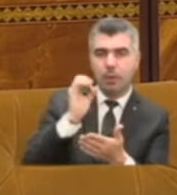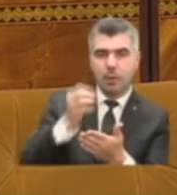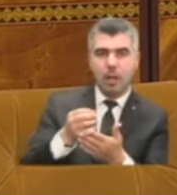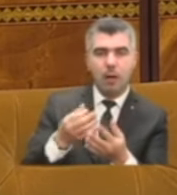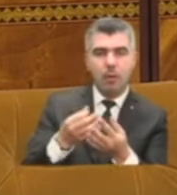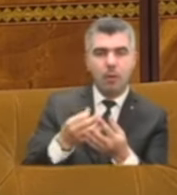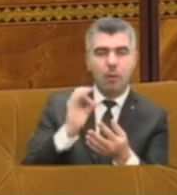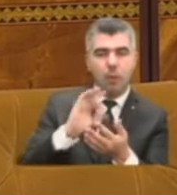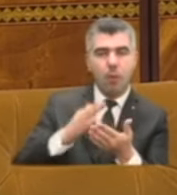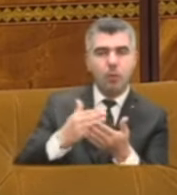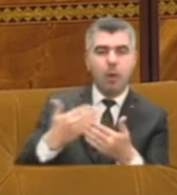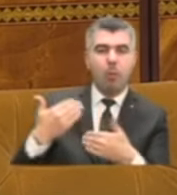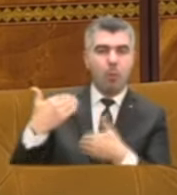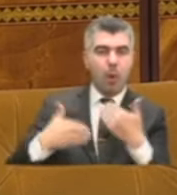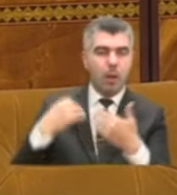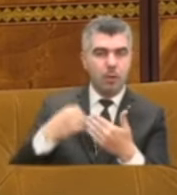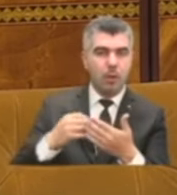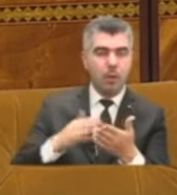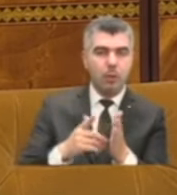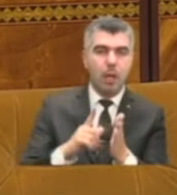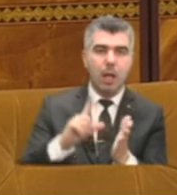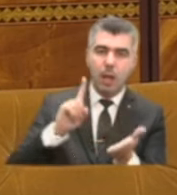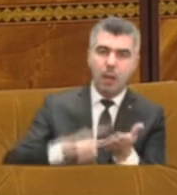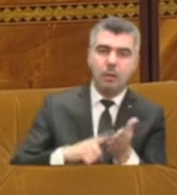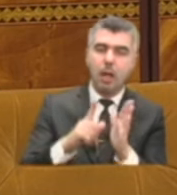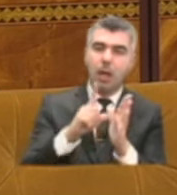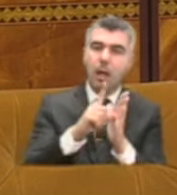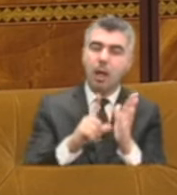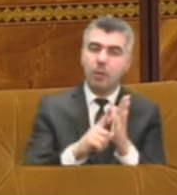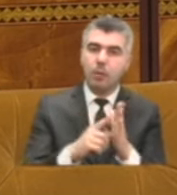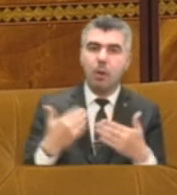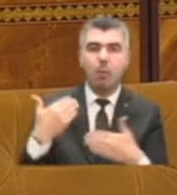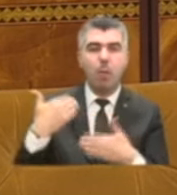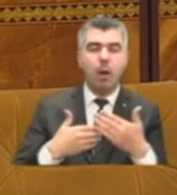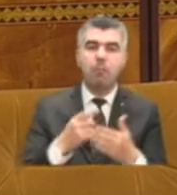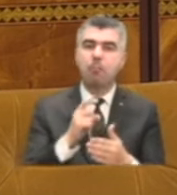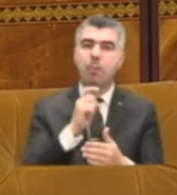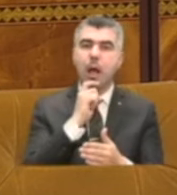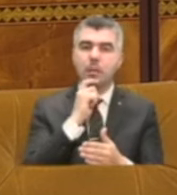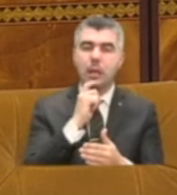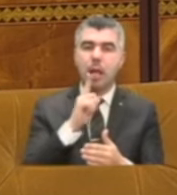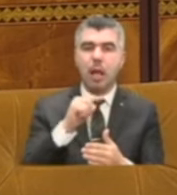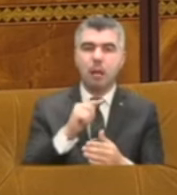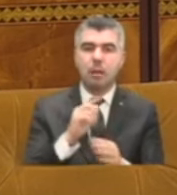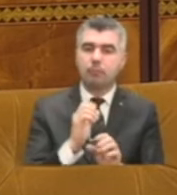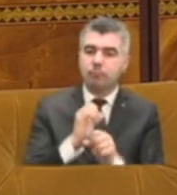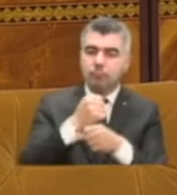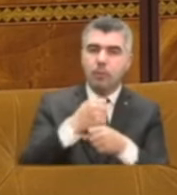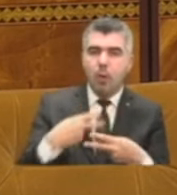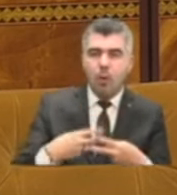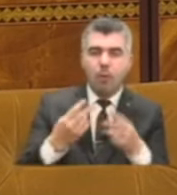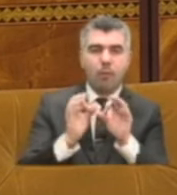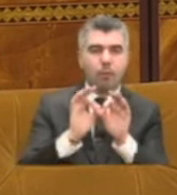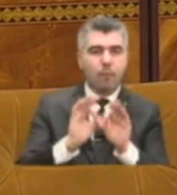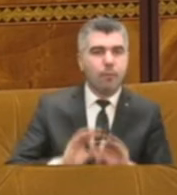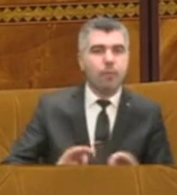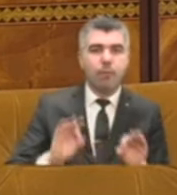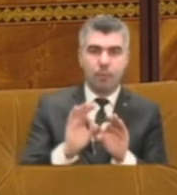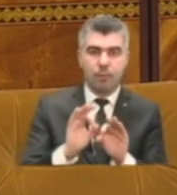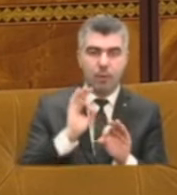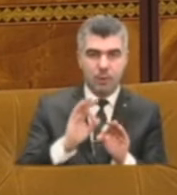من اختلالات، وكذلك تفعيل قانون الأشخاص ذوي الإعاقة الذي ما زال يعرف نوعا من الجمود، وتوفير بنية تحتية